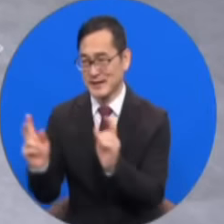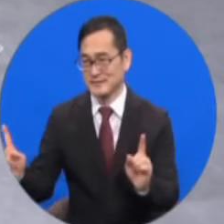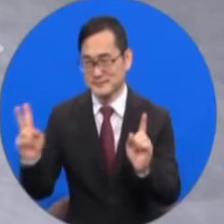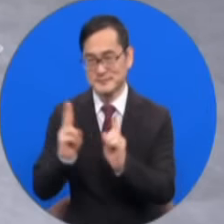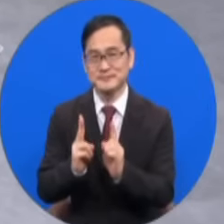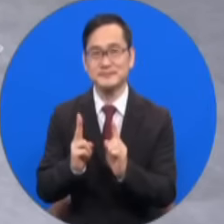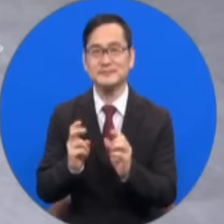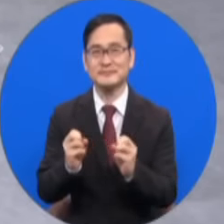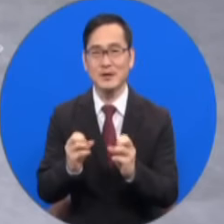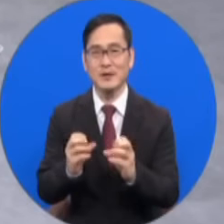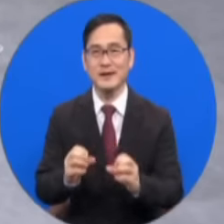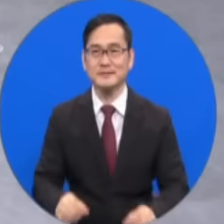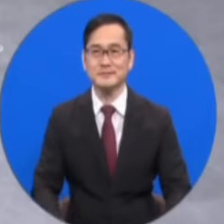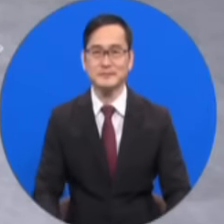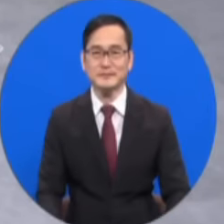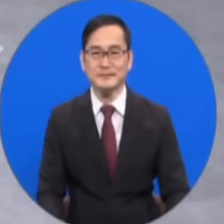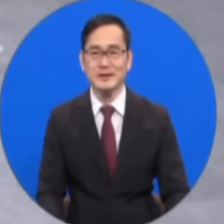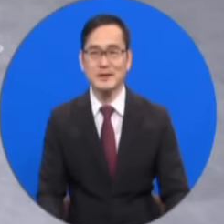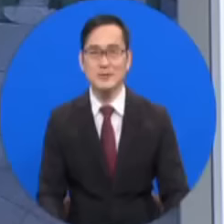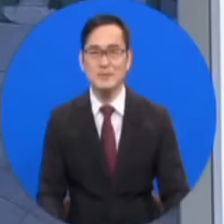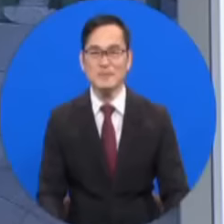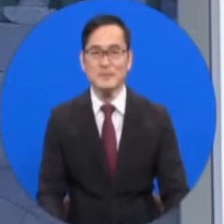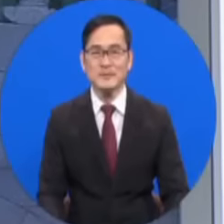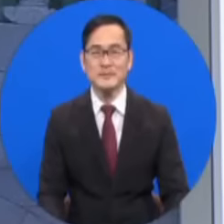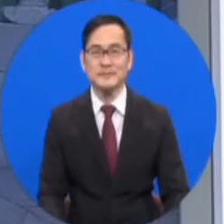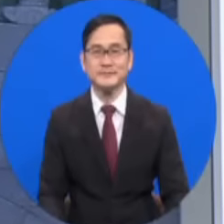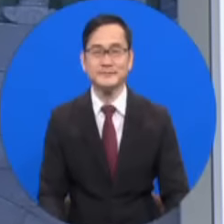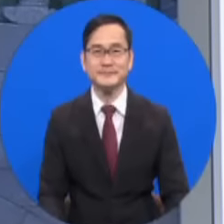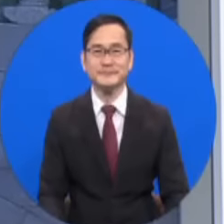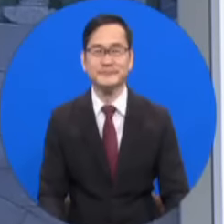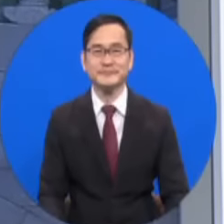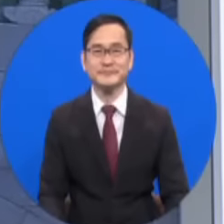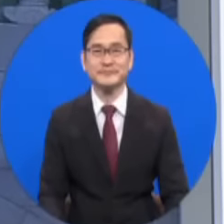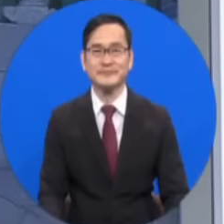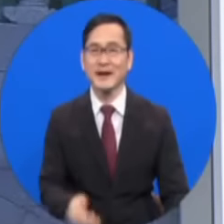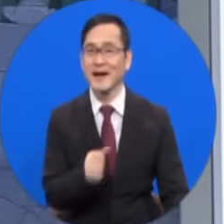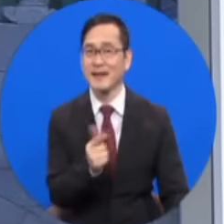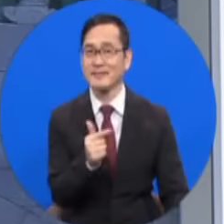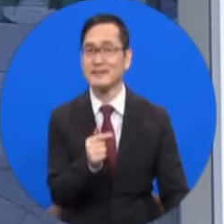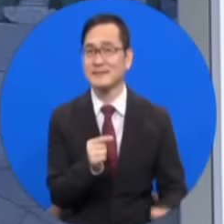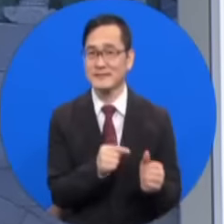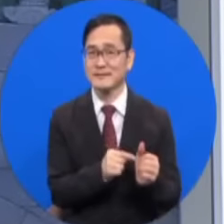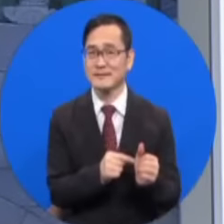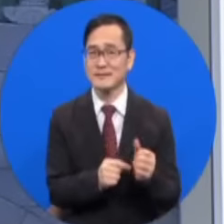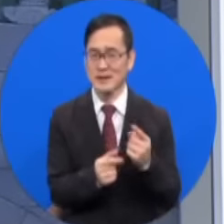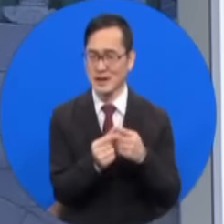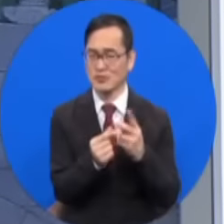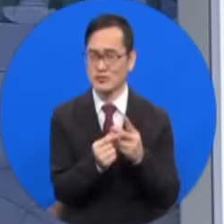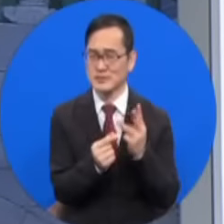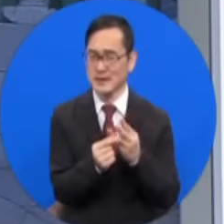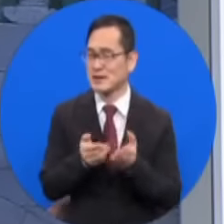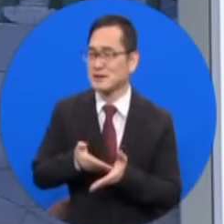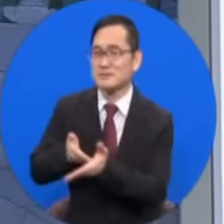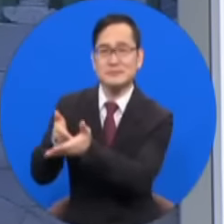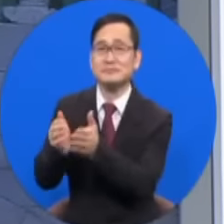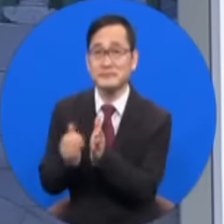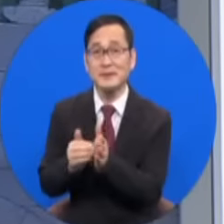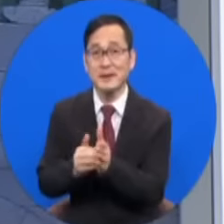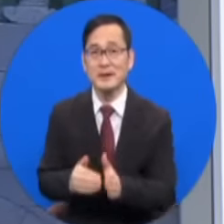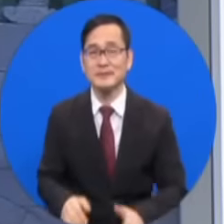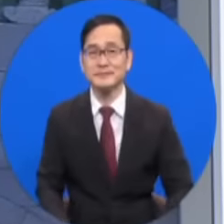형식입니다 차담 차담 형식의 면담이 예정되 있습니다 한동훈 대표는 앞서 이미 3대 요구를 대통령을 향해 밝힌